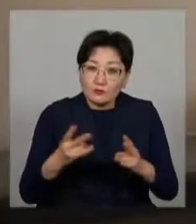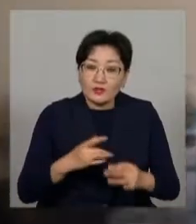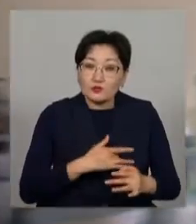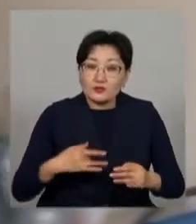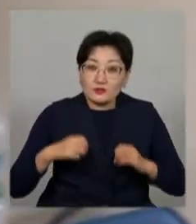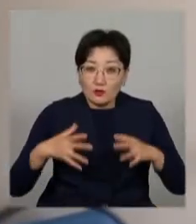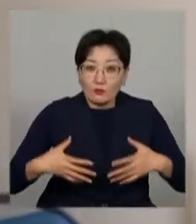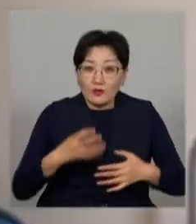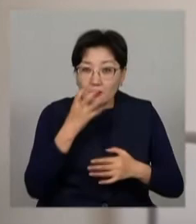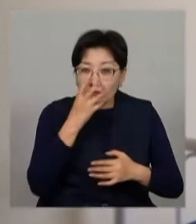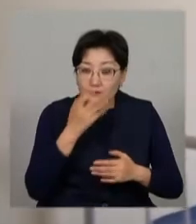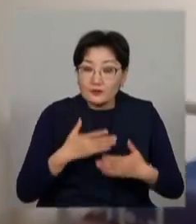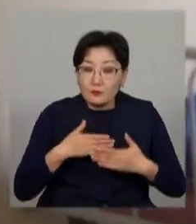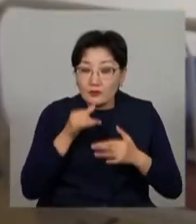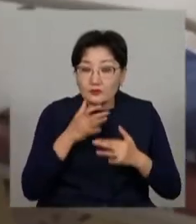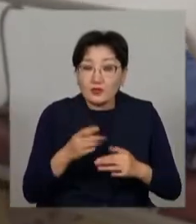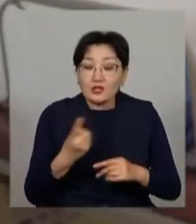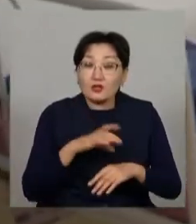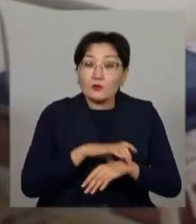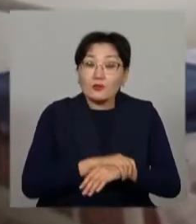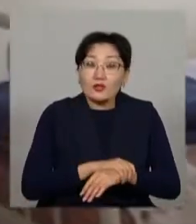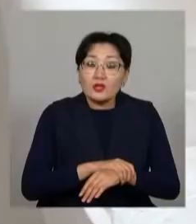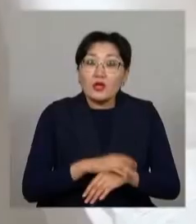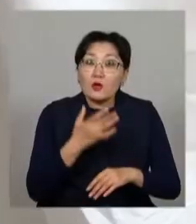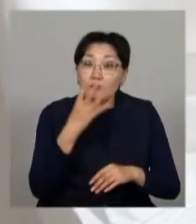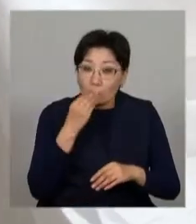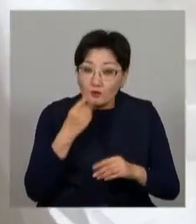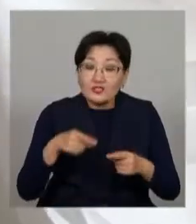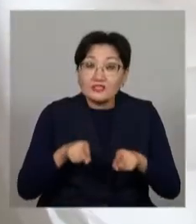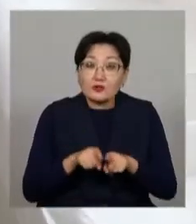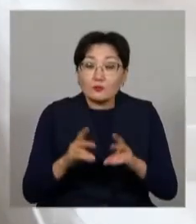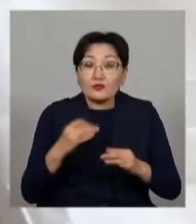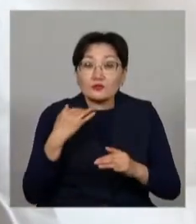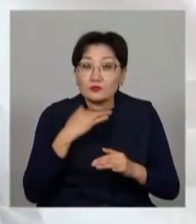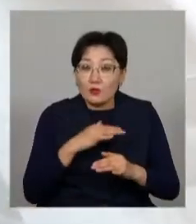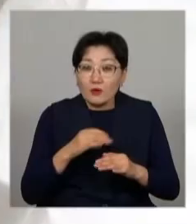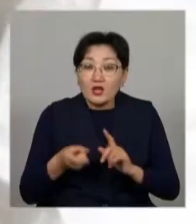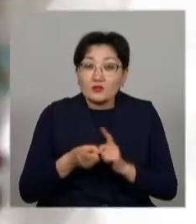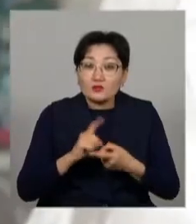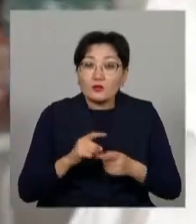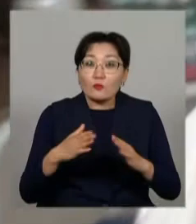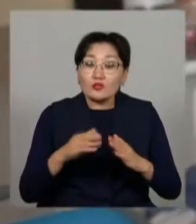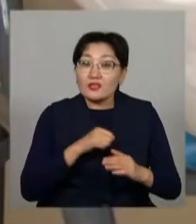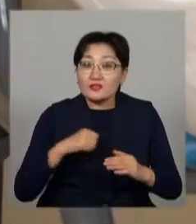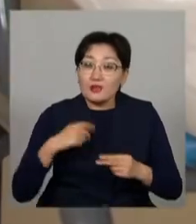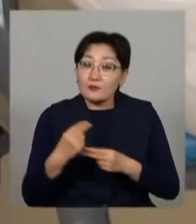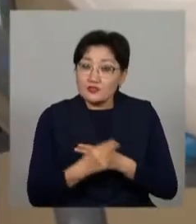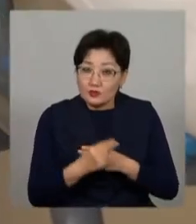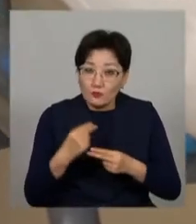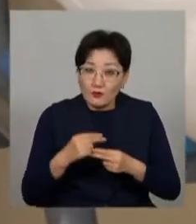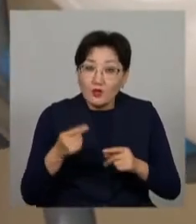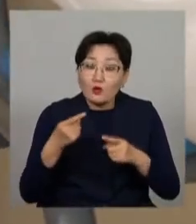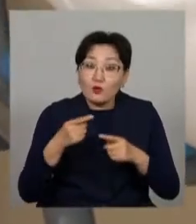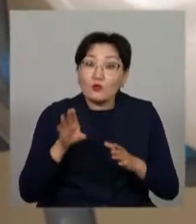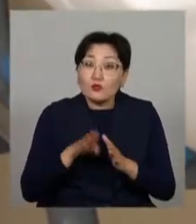қабындырып, демалдырмай тастайтын аурудың алғашқы белгілері тура тұмау секілді. Алайда көпшілік оны шатастырып, үйде өздігінен емдеп, асқындырып алатын